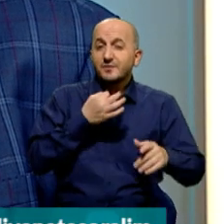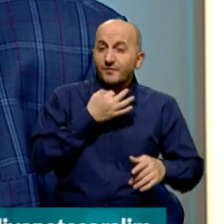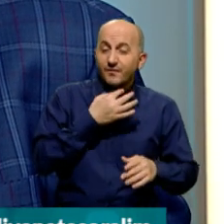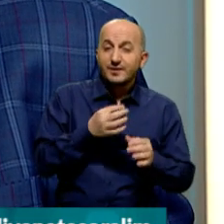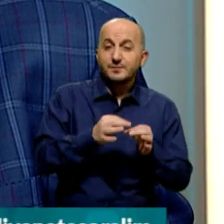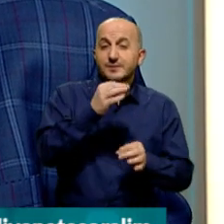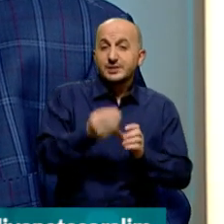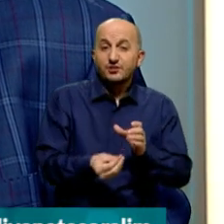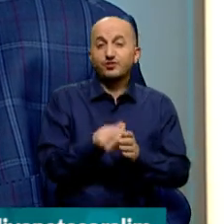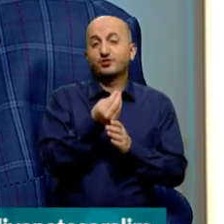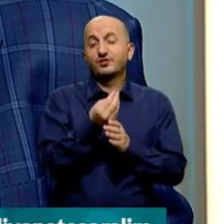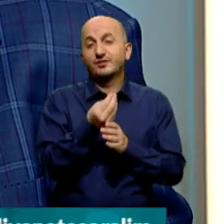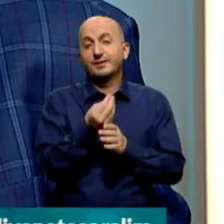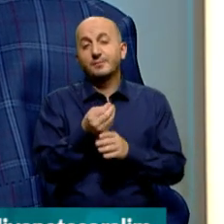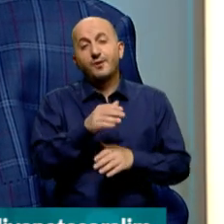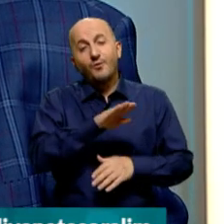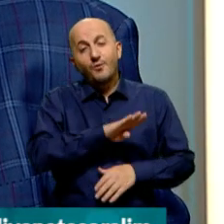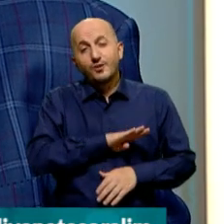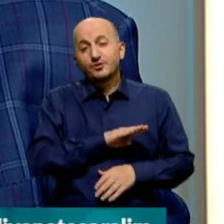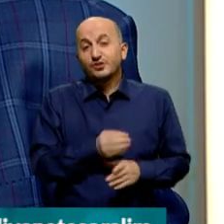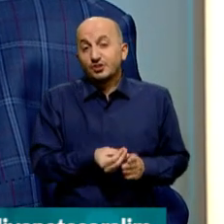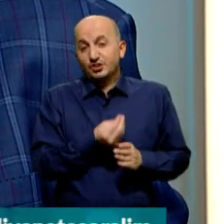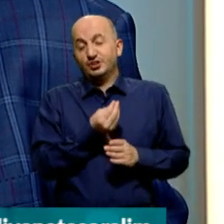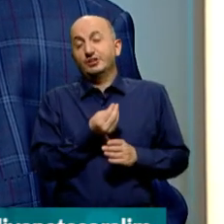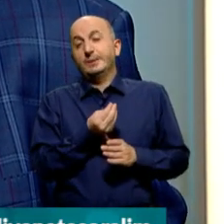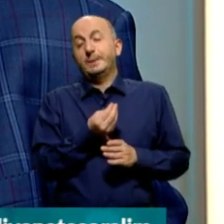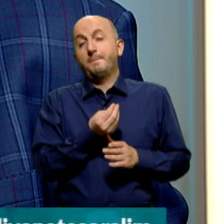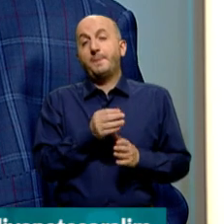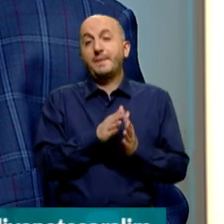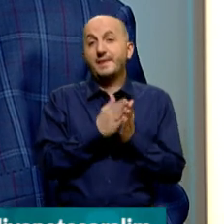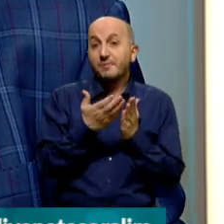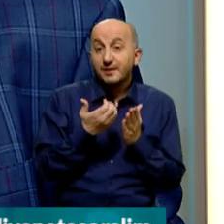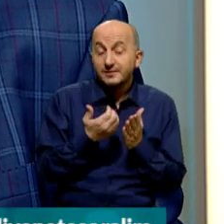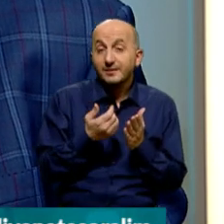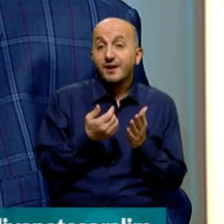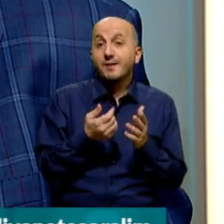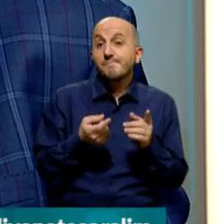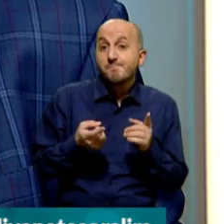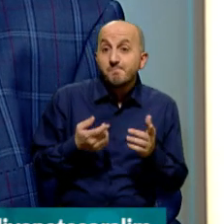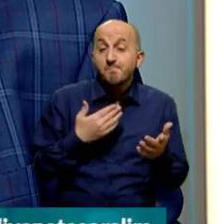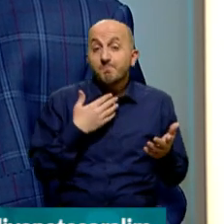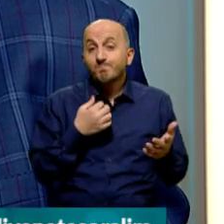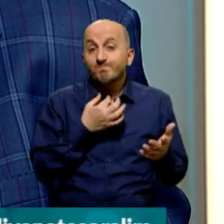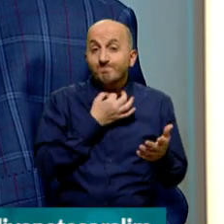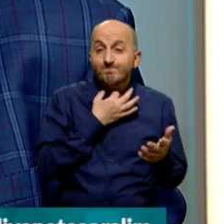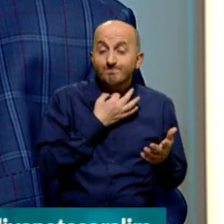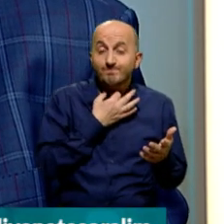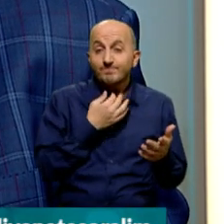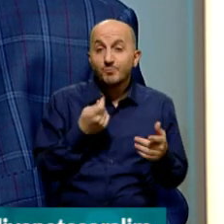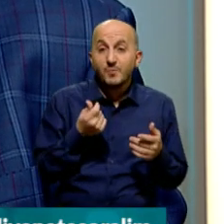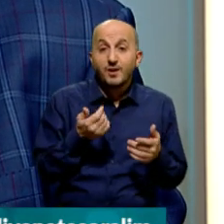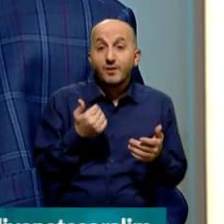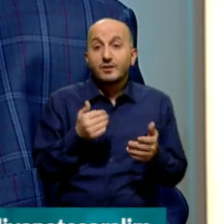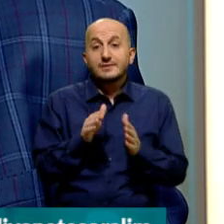çıktı diyelim. Bir talebe çıktı, baktı işte kitap alacak ama bir türlü parası çıkmıyor. Siz de o